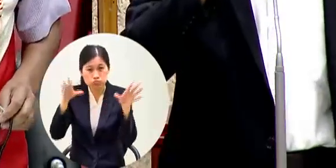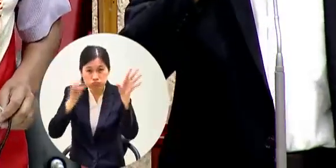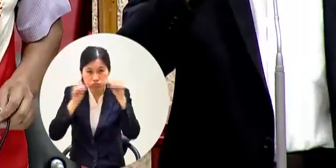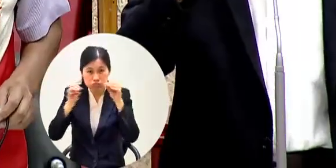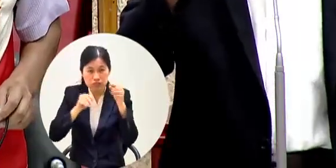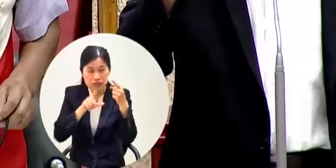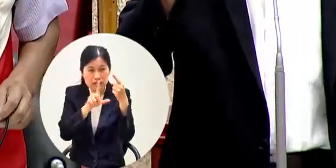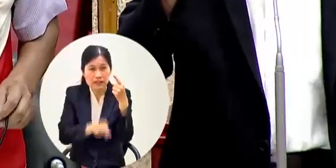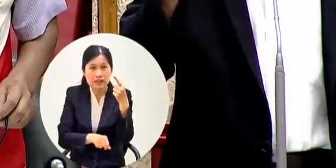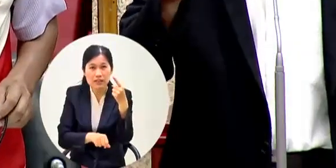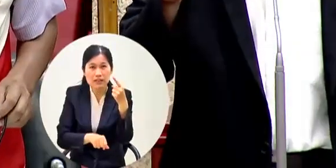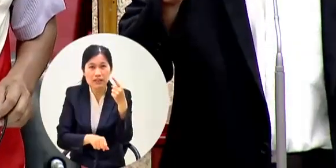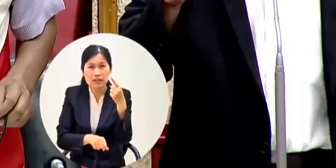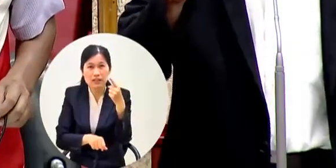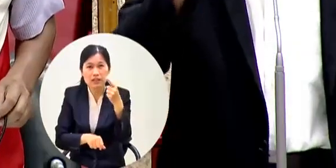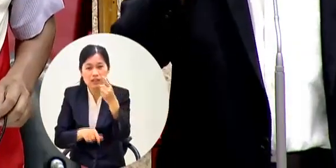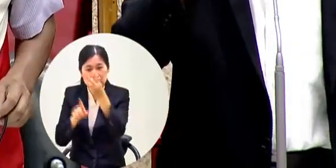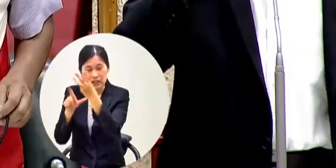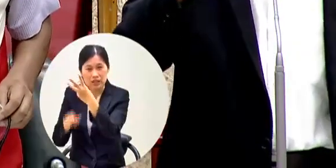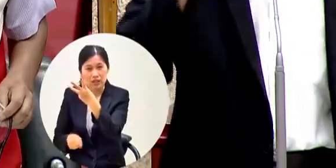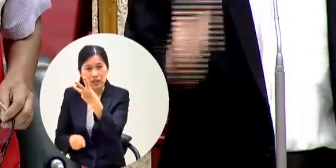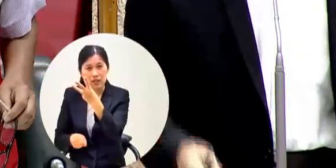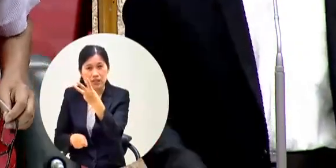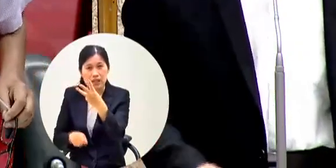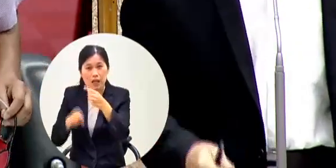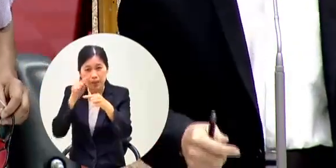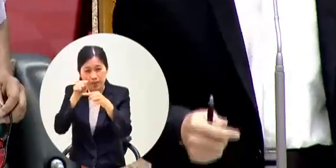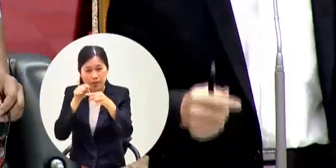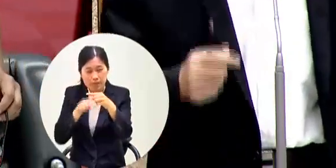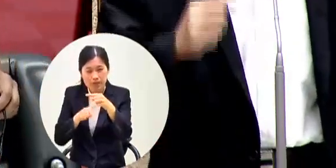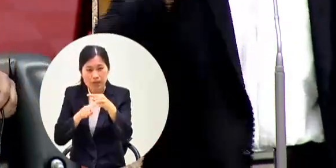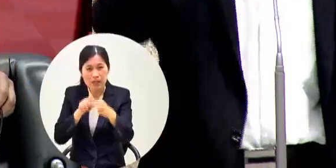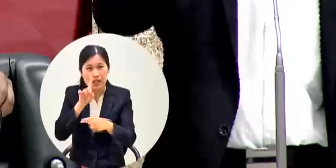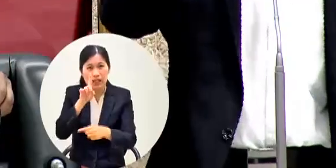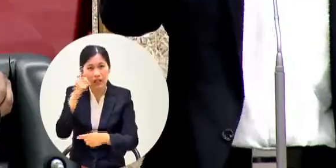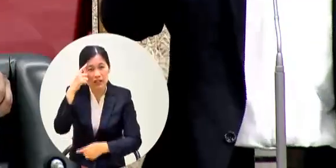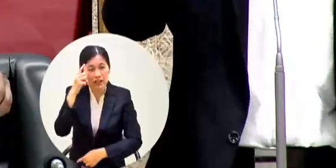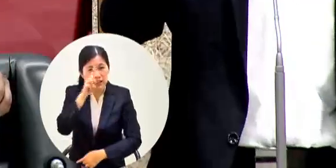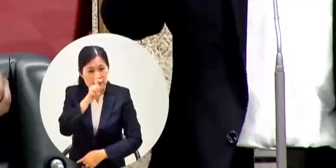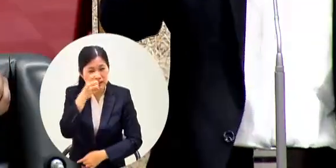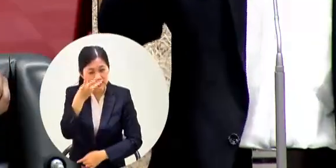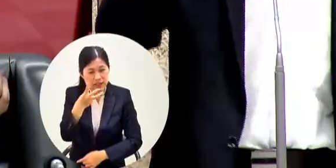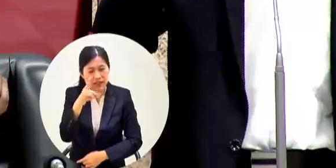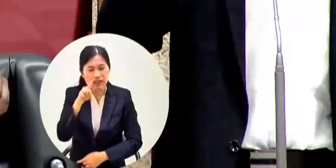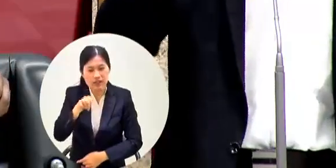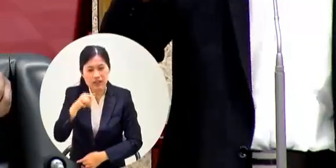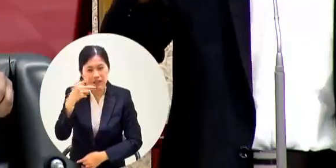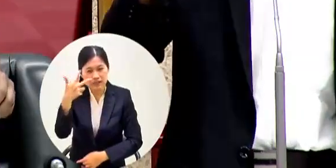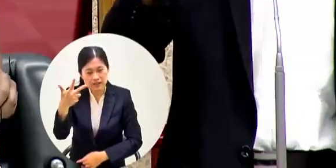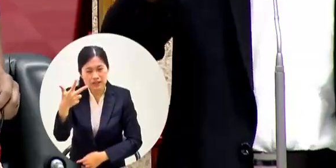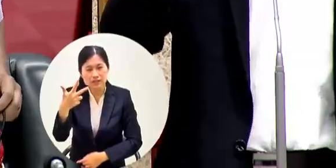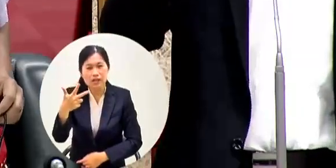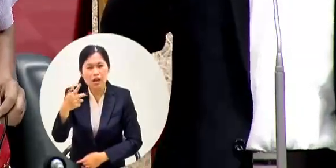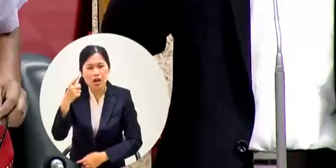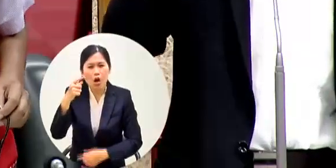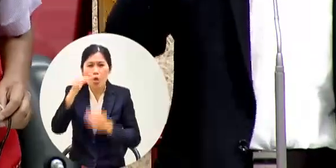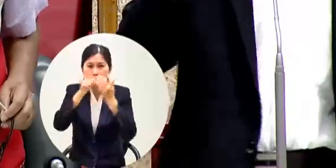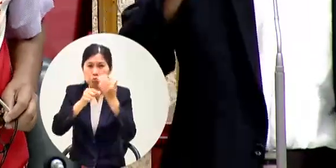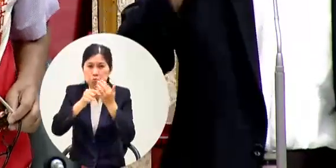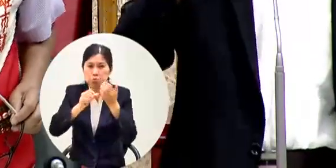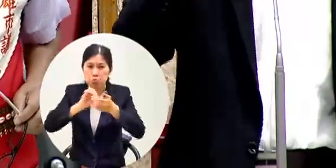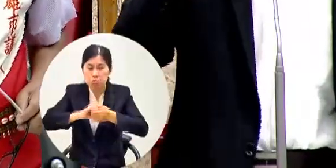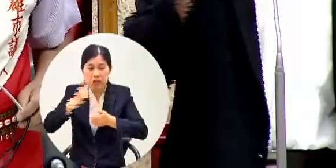个案件的一个排件量哈、哦，就是他测量的那个时间哦，没有达到2个月、3个月。我们